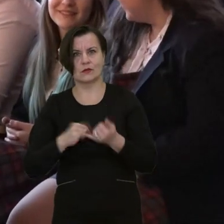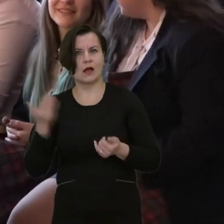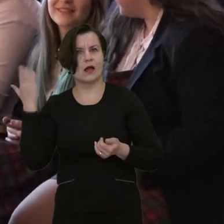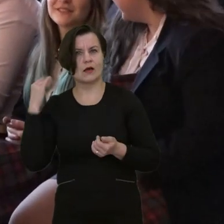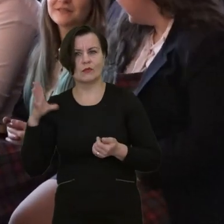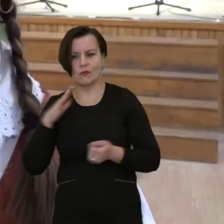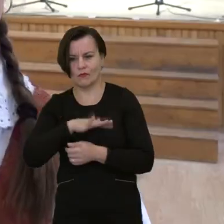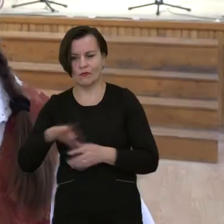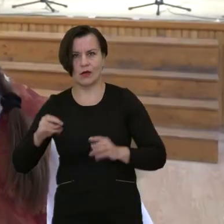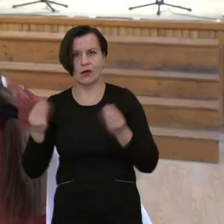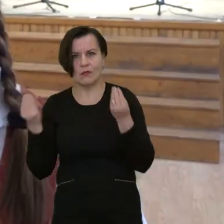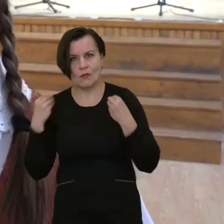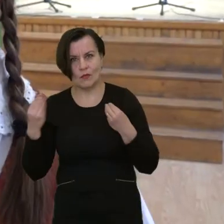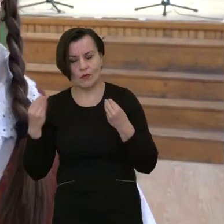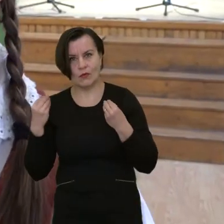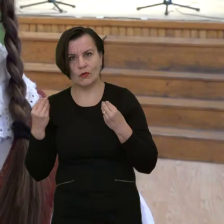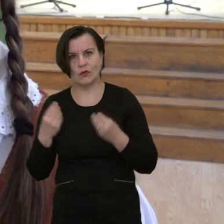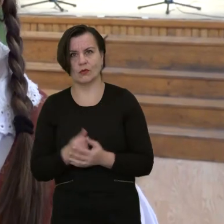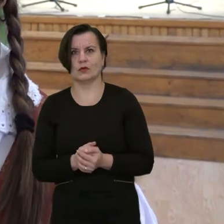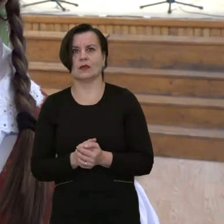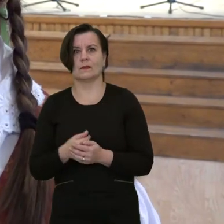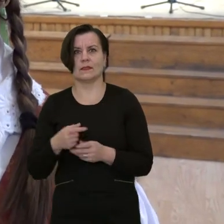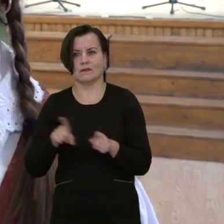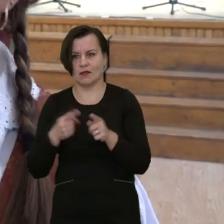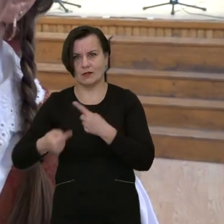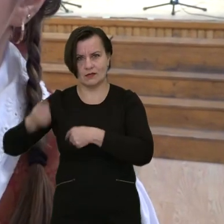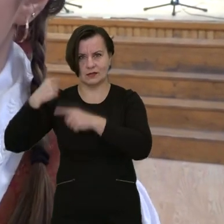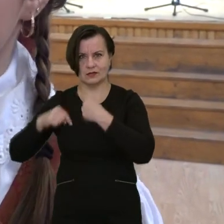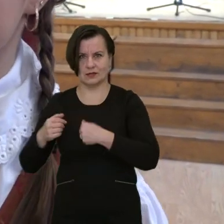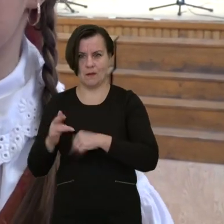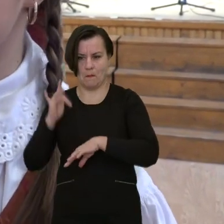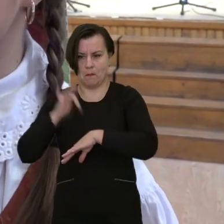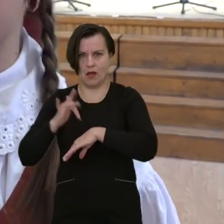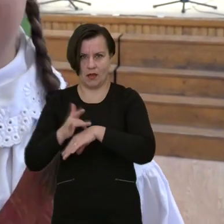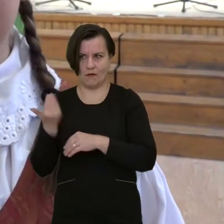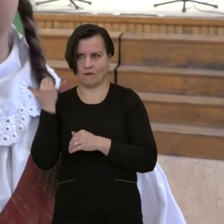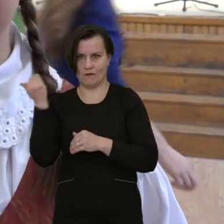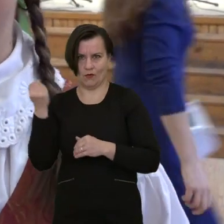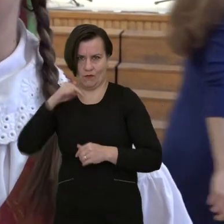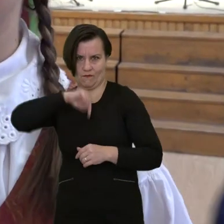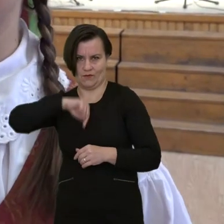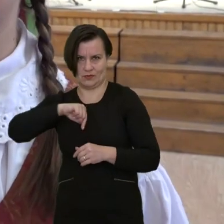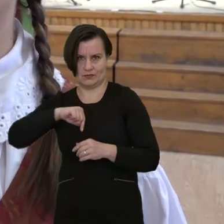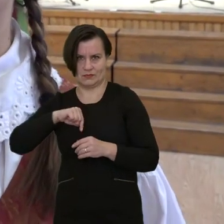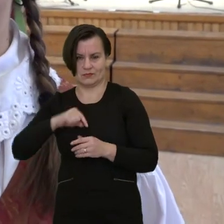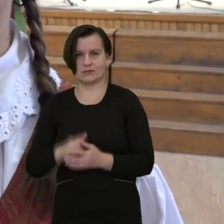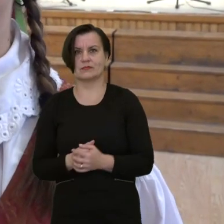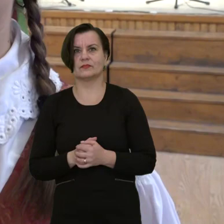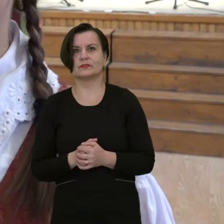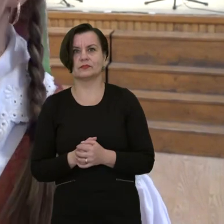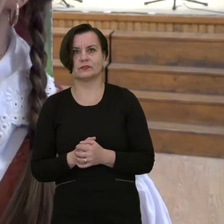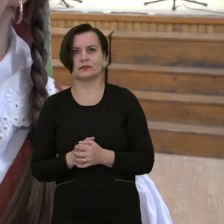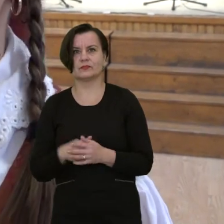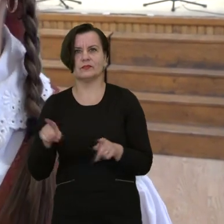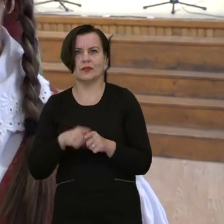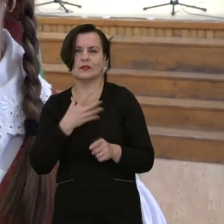viskas vyksta, kaip mokiniai mokydavosi anksčiau, galbūt netgi sugrįžti, įsijausti jų kailį ir